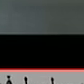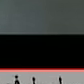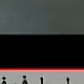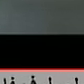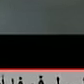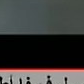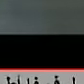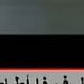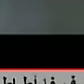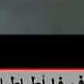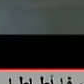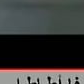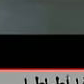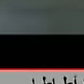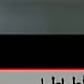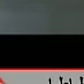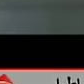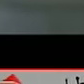انا فتات انسان